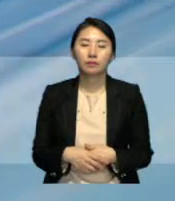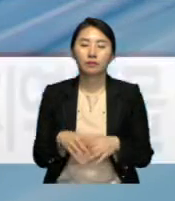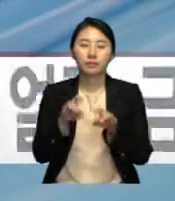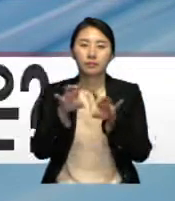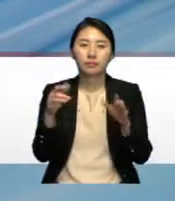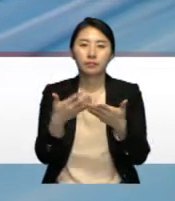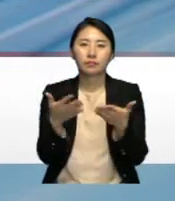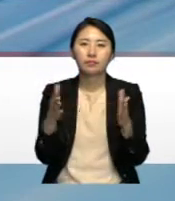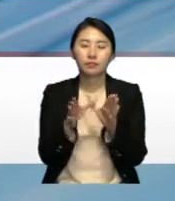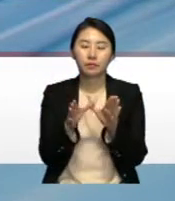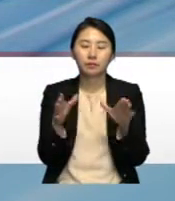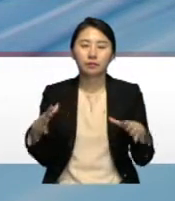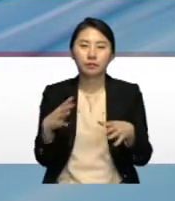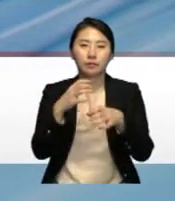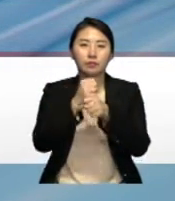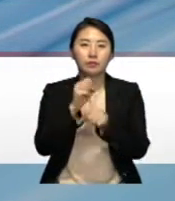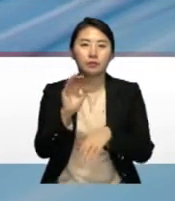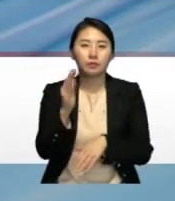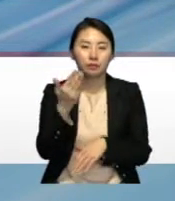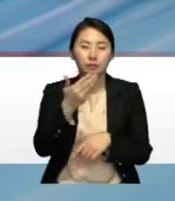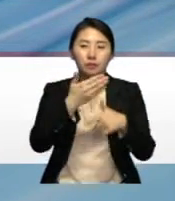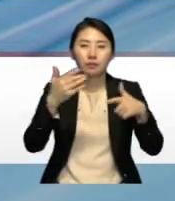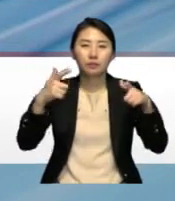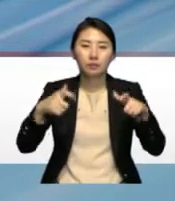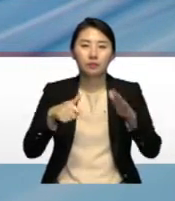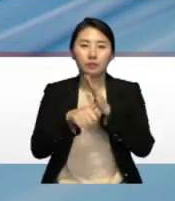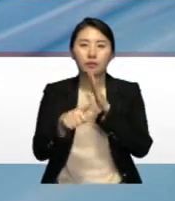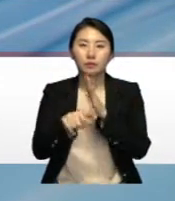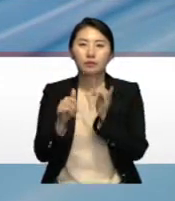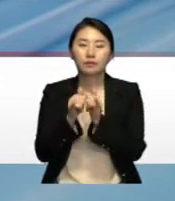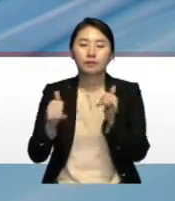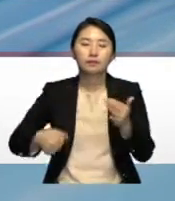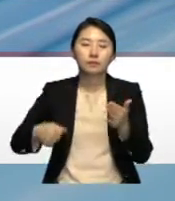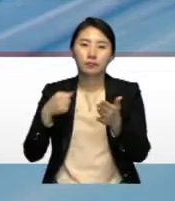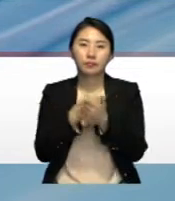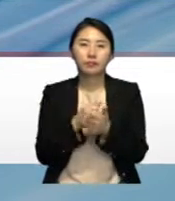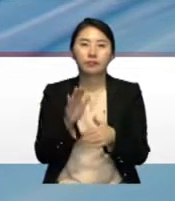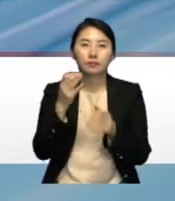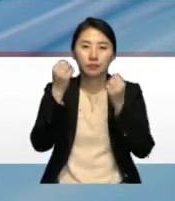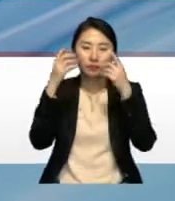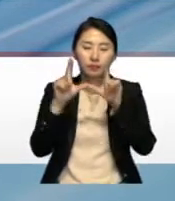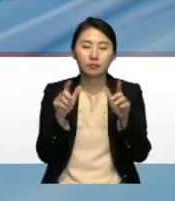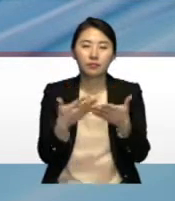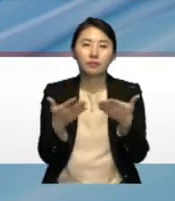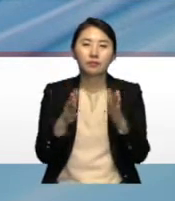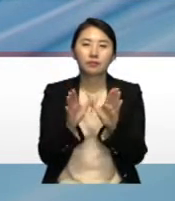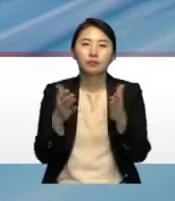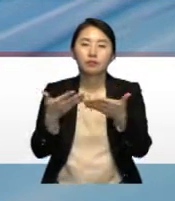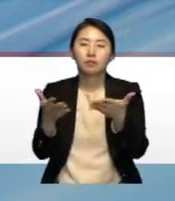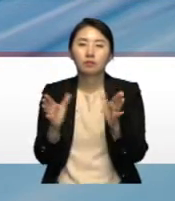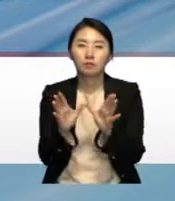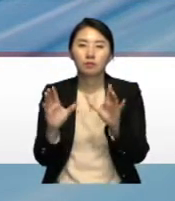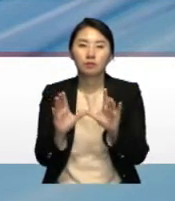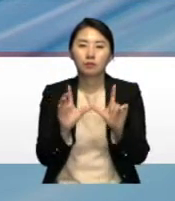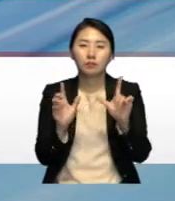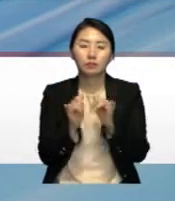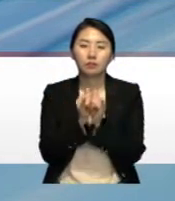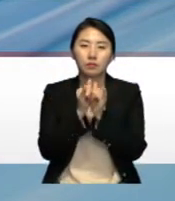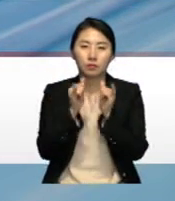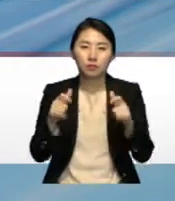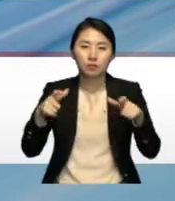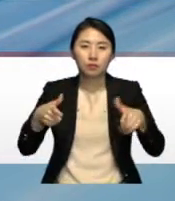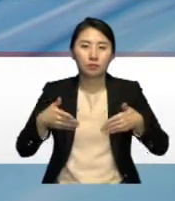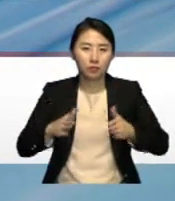각 땅에 공천이 마무리되면서 금천구 출마 자들도 정해졌습니다 새누리당과 국민 회당은 지역출신 후보자를